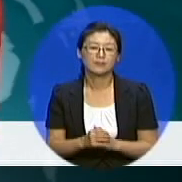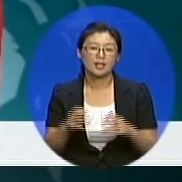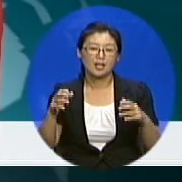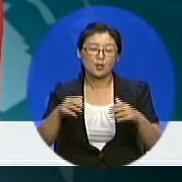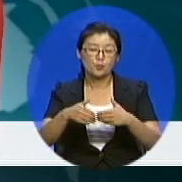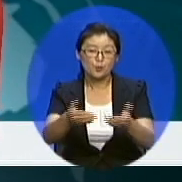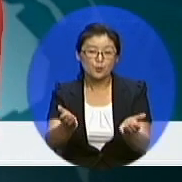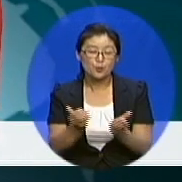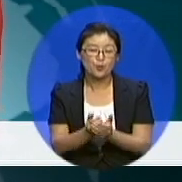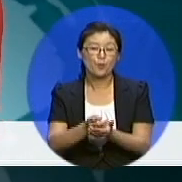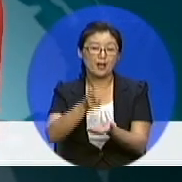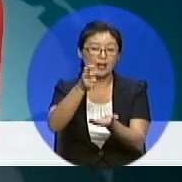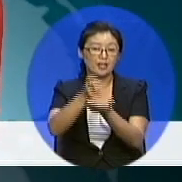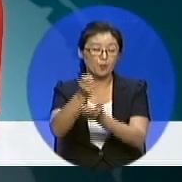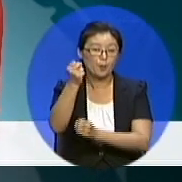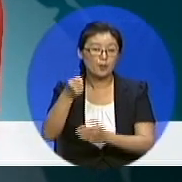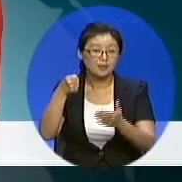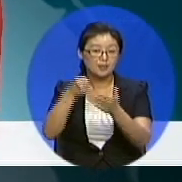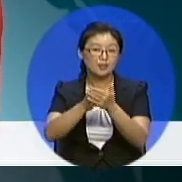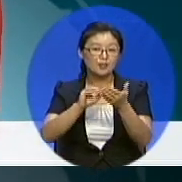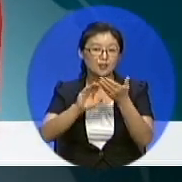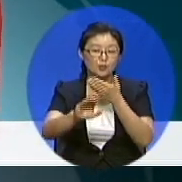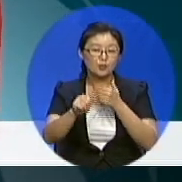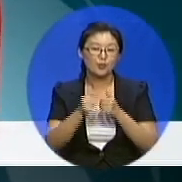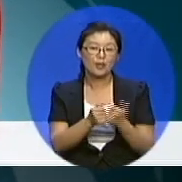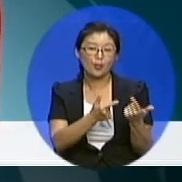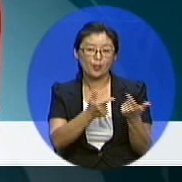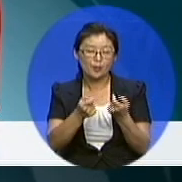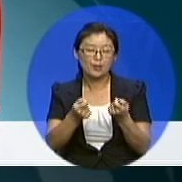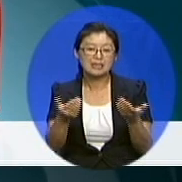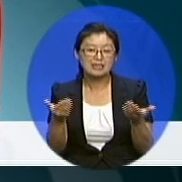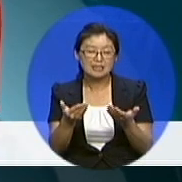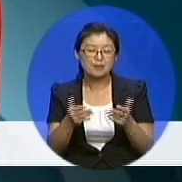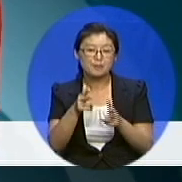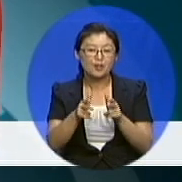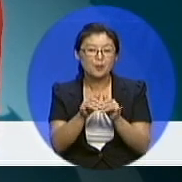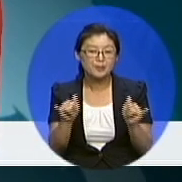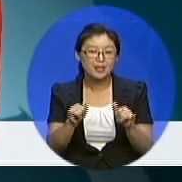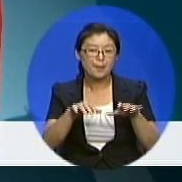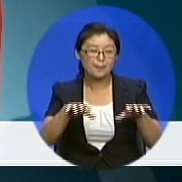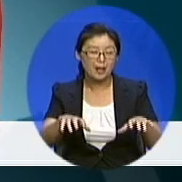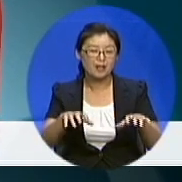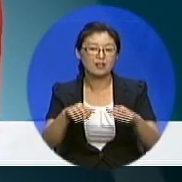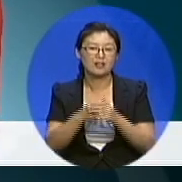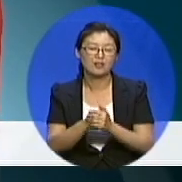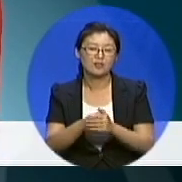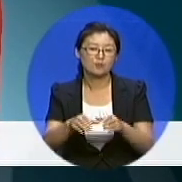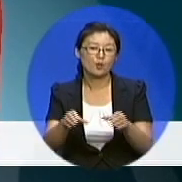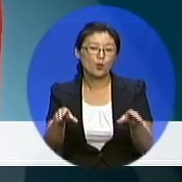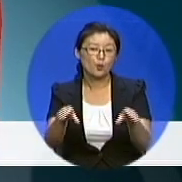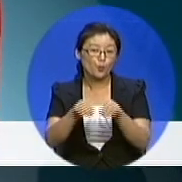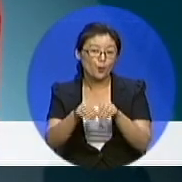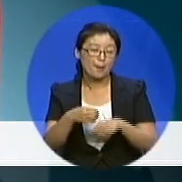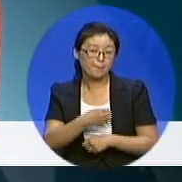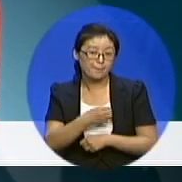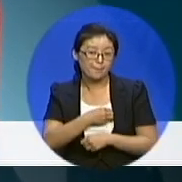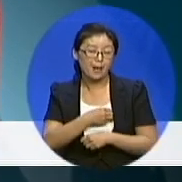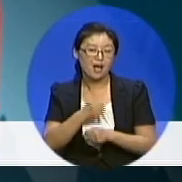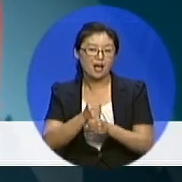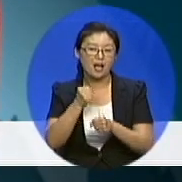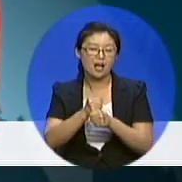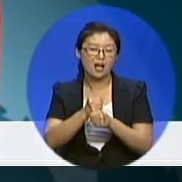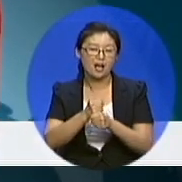협동조합 기본법이 제정된 이후에 최근 동일업종을 하는 사업자나 마을 단위로 조합원을 구성해 협동조합을 설립하는